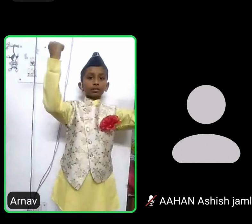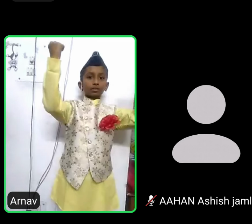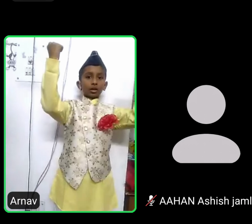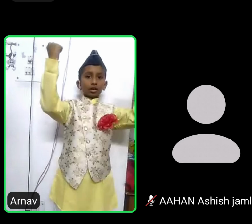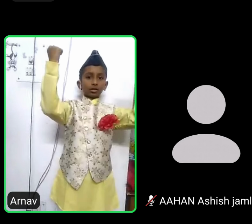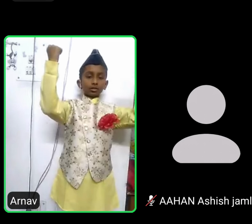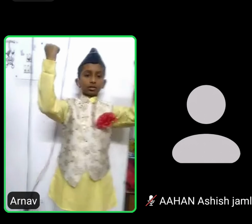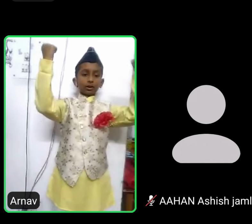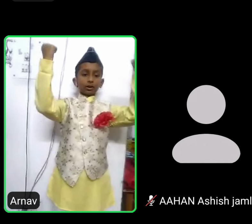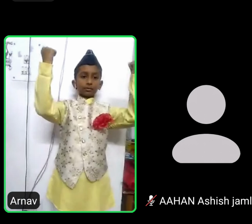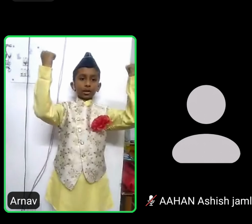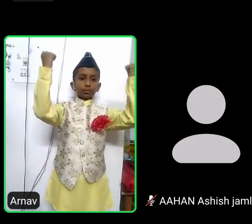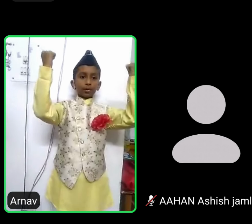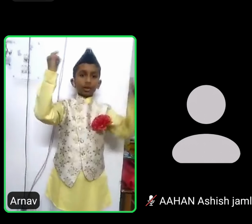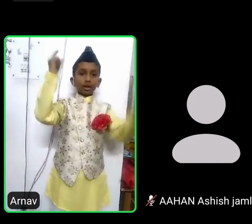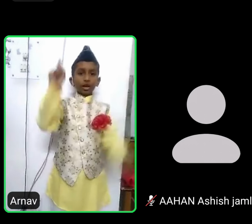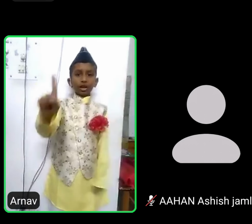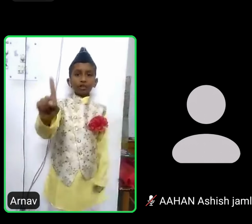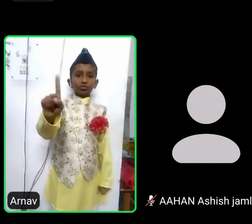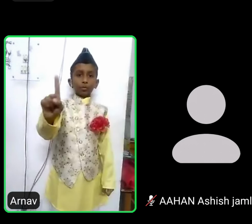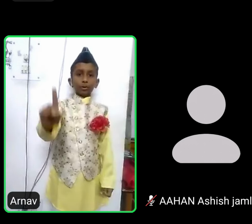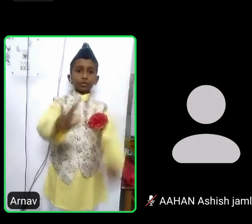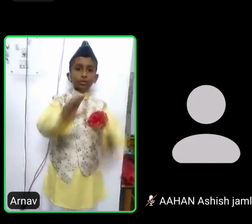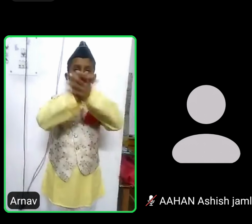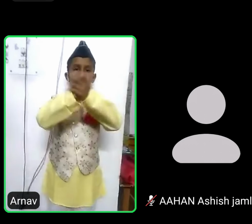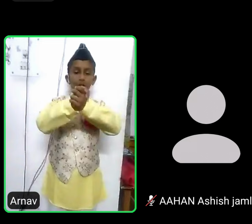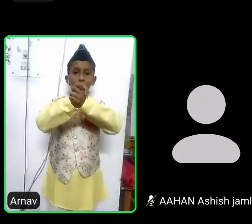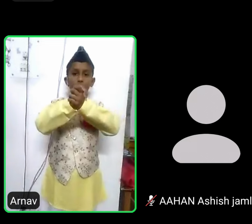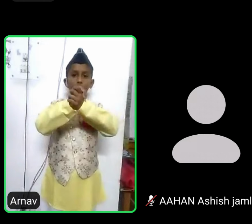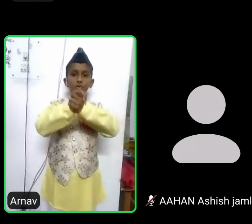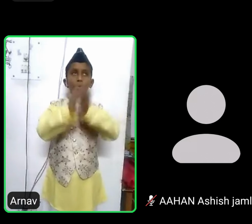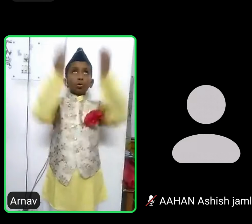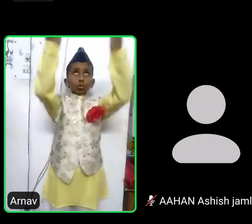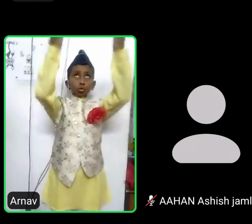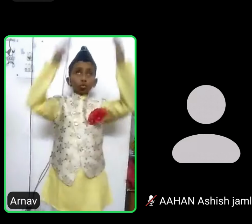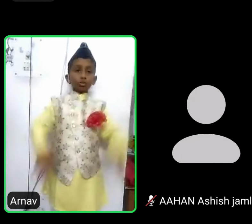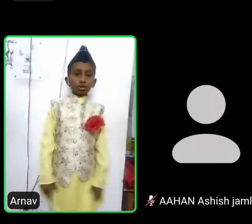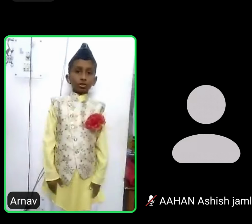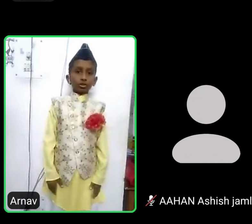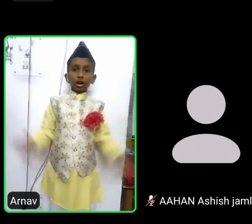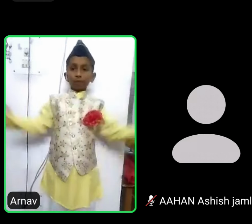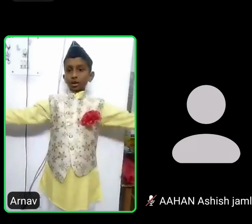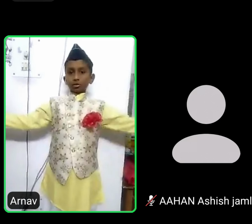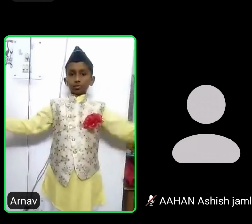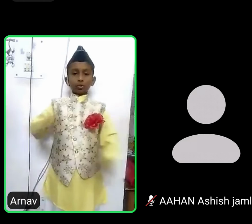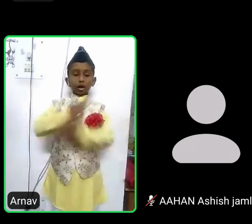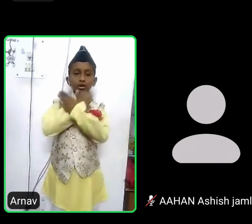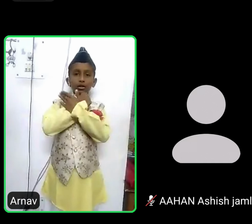बाल दिवस के इस पर एक सफल के भाव कुछ नीचा